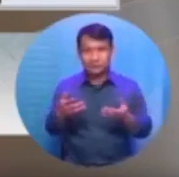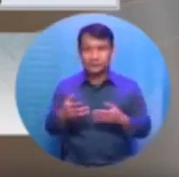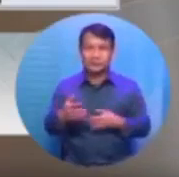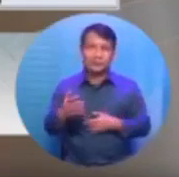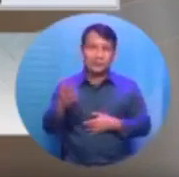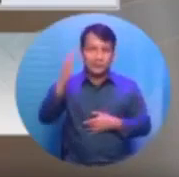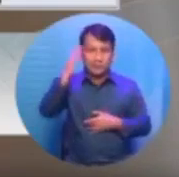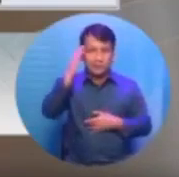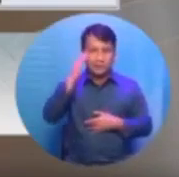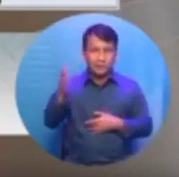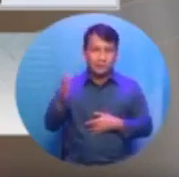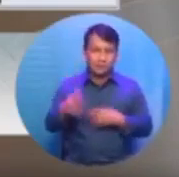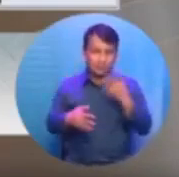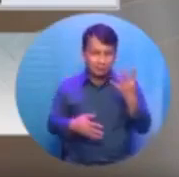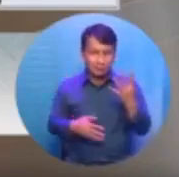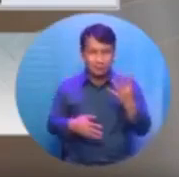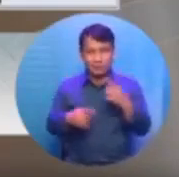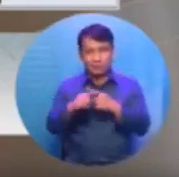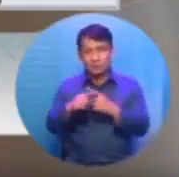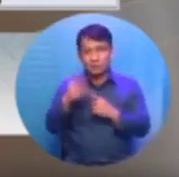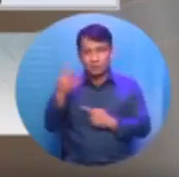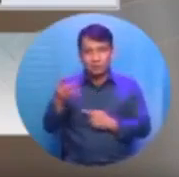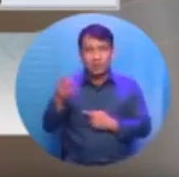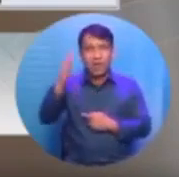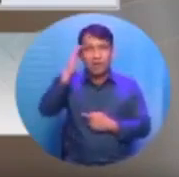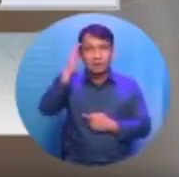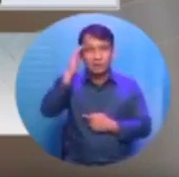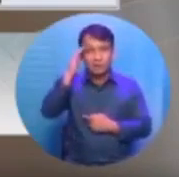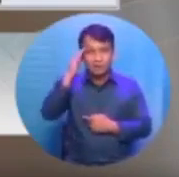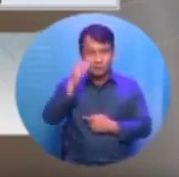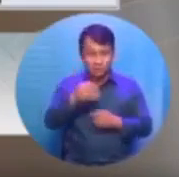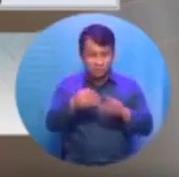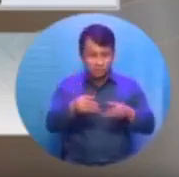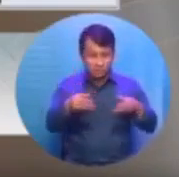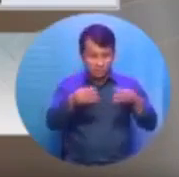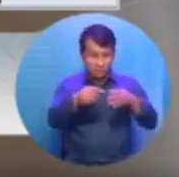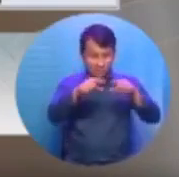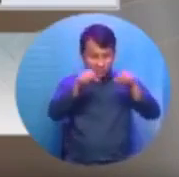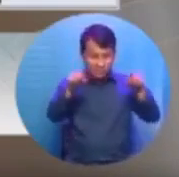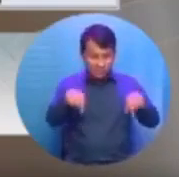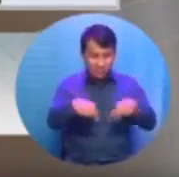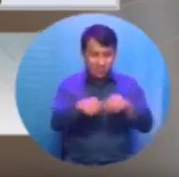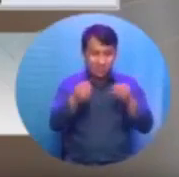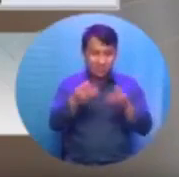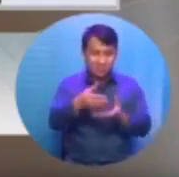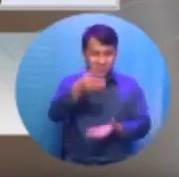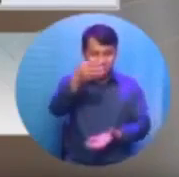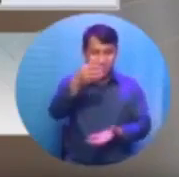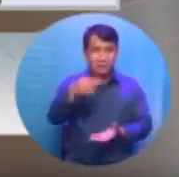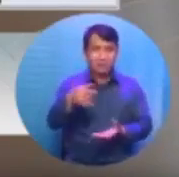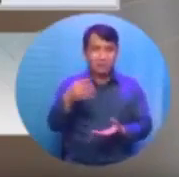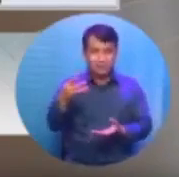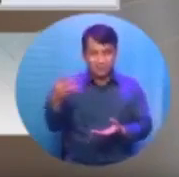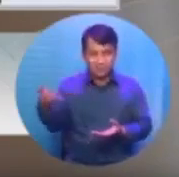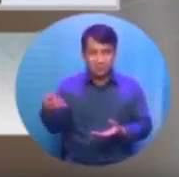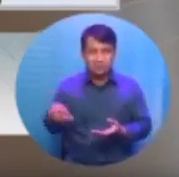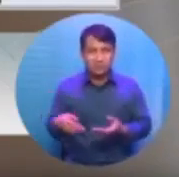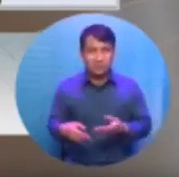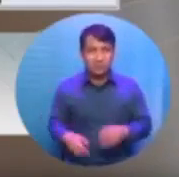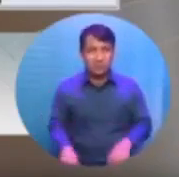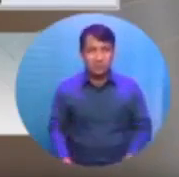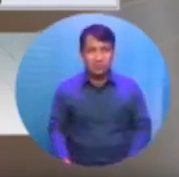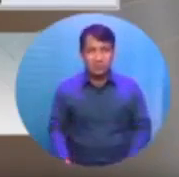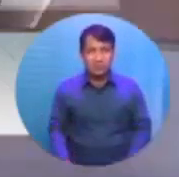ko naman po ang ginagawa quatro cantos, sir. Sir, manginginom ako dati. Quatro cantos, marami yan, sir. Apat na quatro cantos. Ilan ba kayo